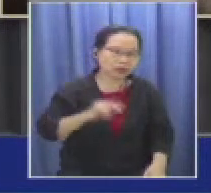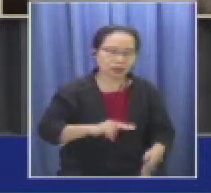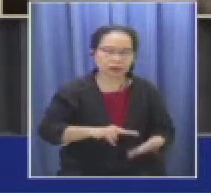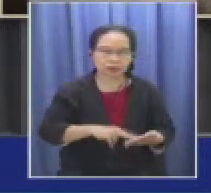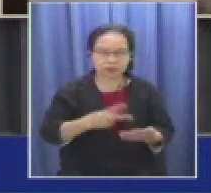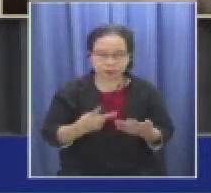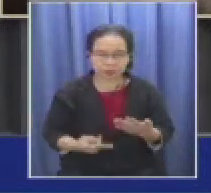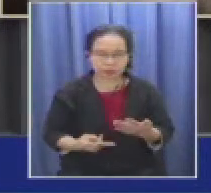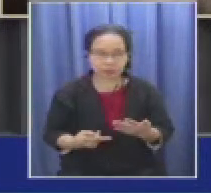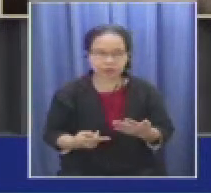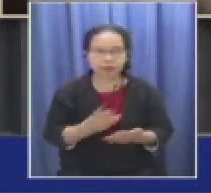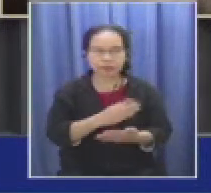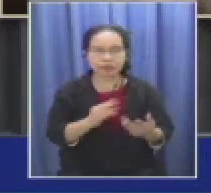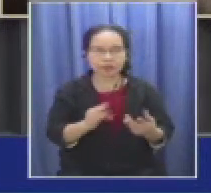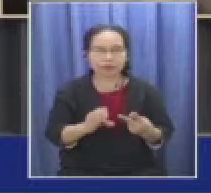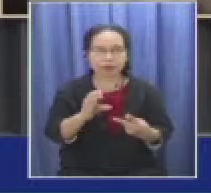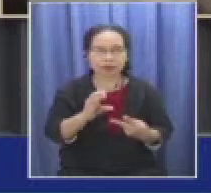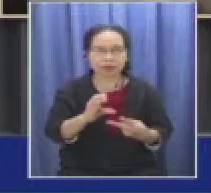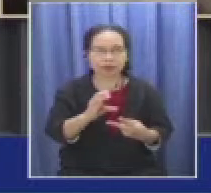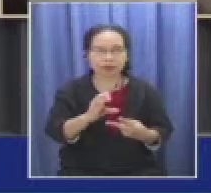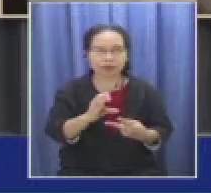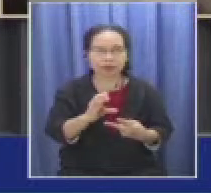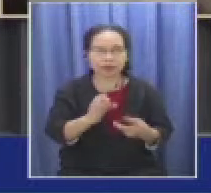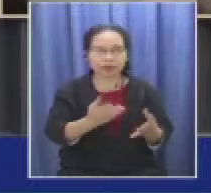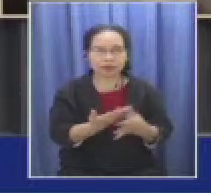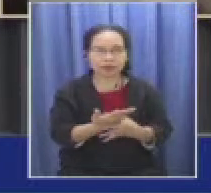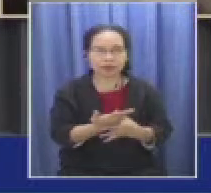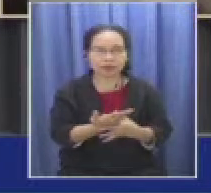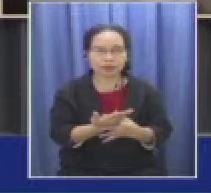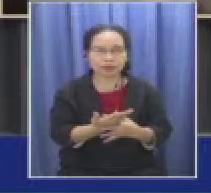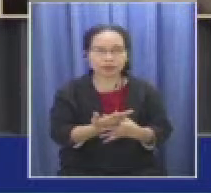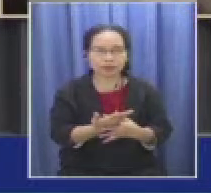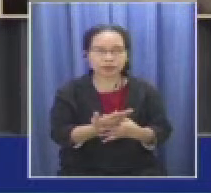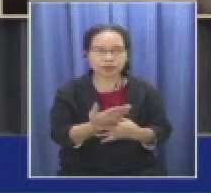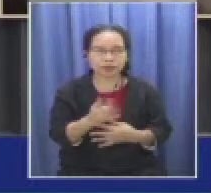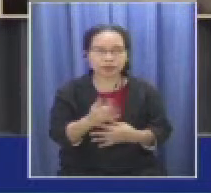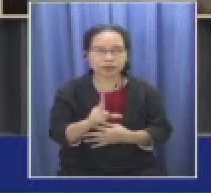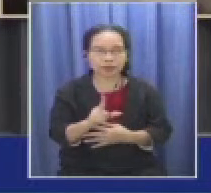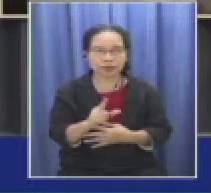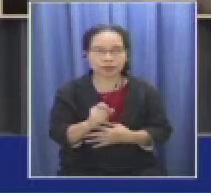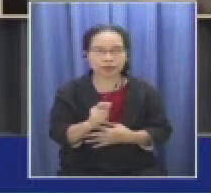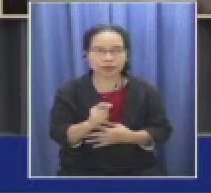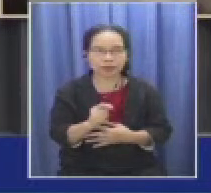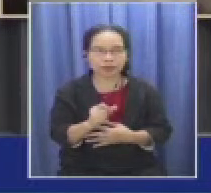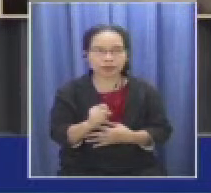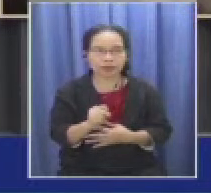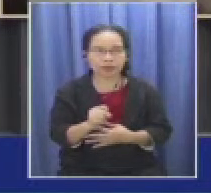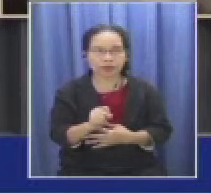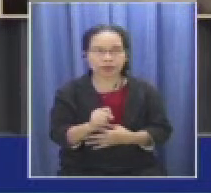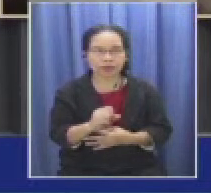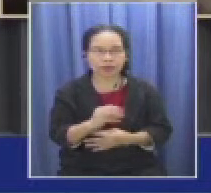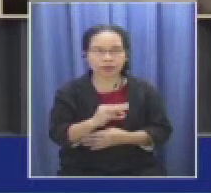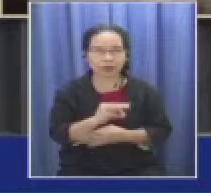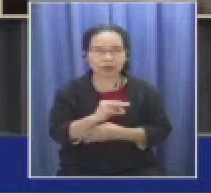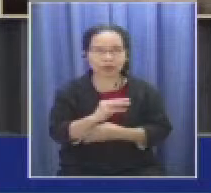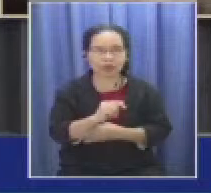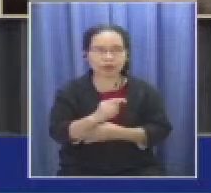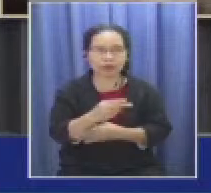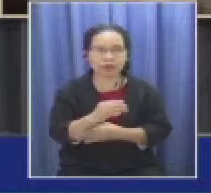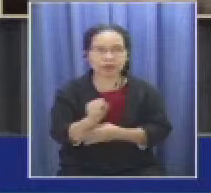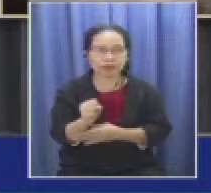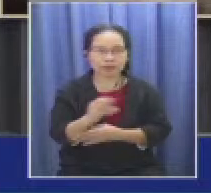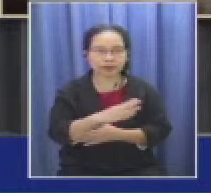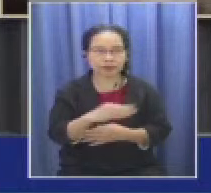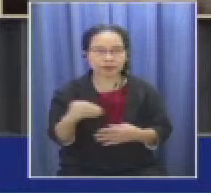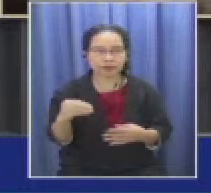no wɔn mo bɔ mpaeɛ SRI-LANKA kodia na ɛhia wɔn saa dɔnko pɔtee no mu sɛ kyerɛ yɛn baanu